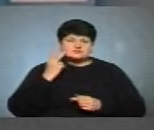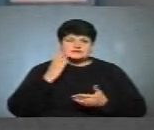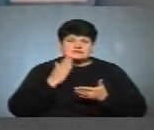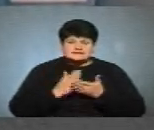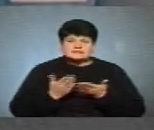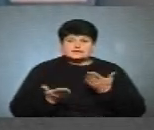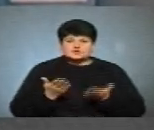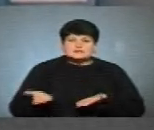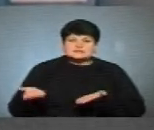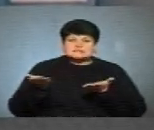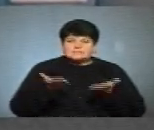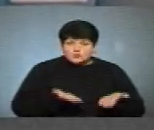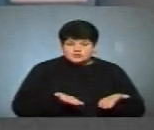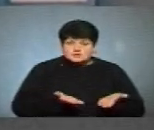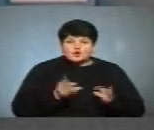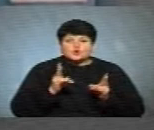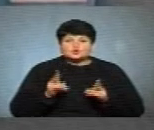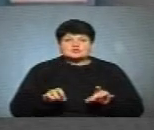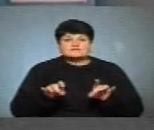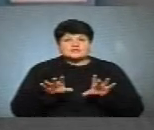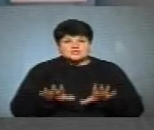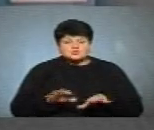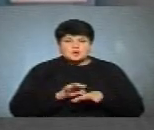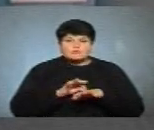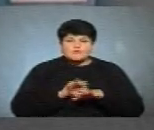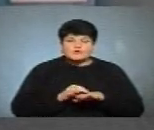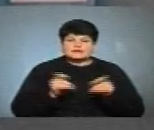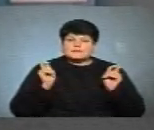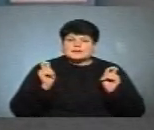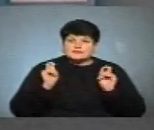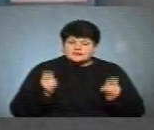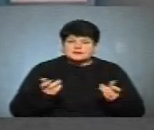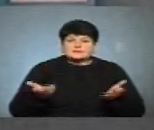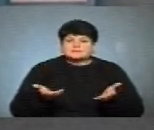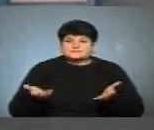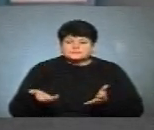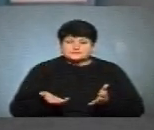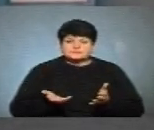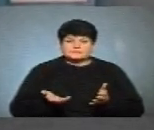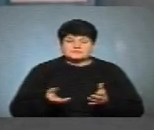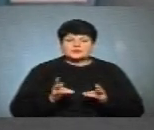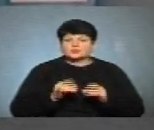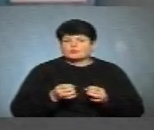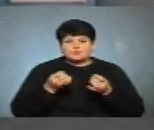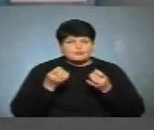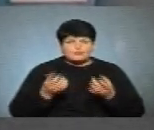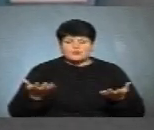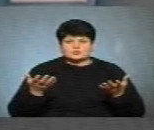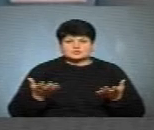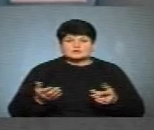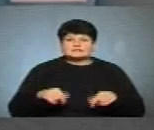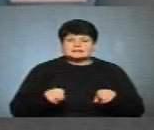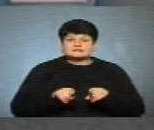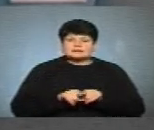якесь запрошення, все-таки хтось вирішує проводити якийсь банкет, якимось чином, просто таким чином,